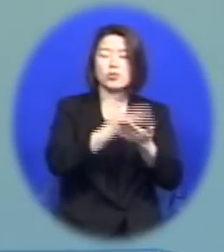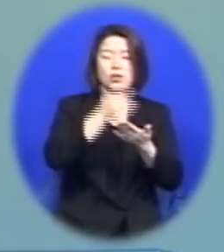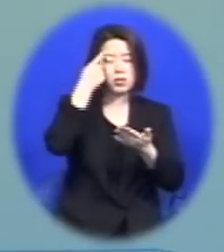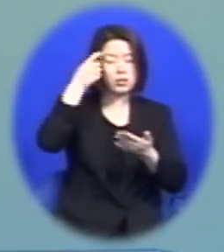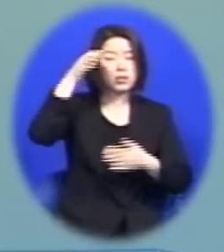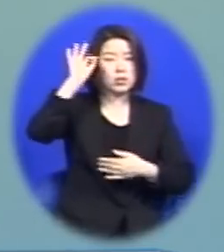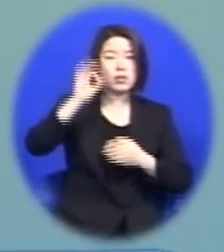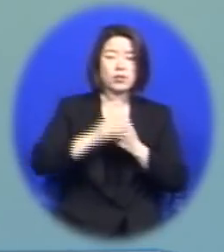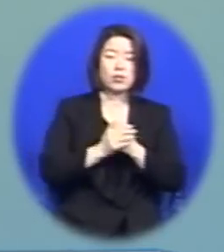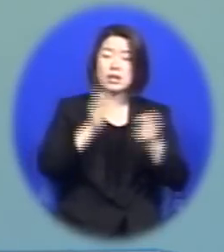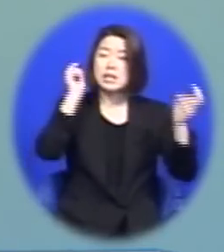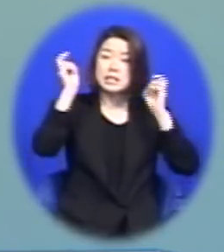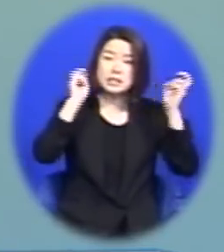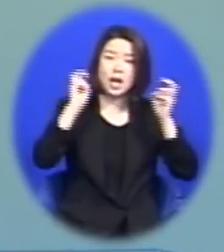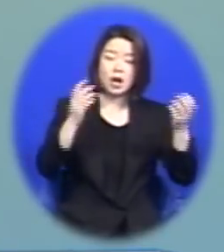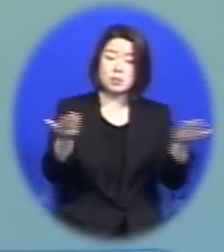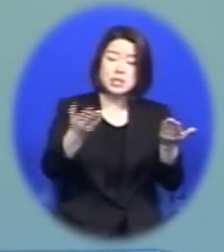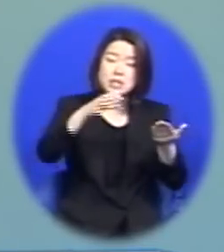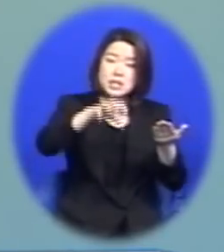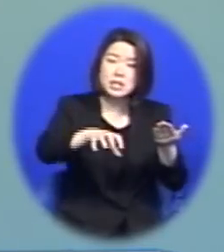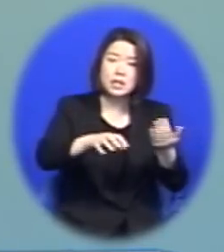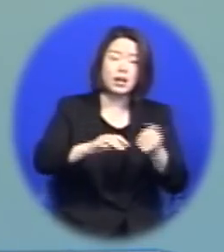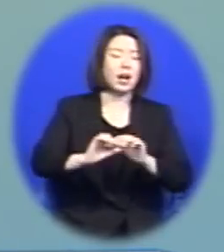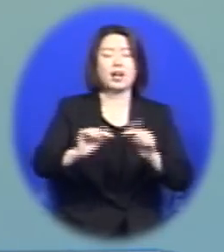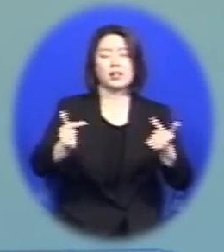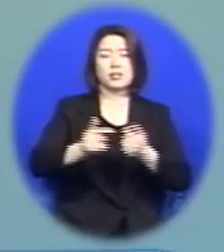사업 아니었어요 직장도 아니었어요